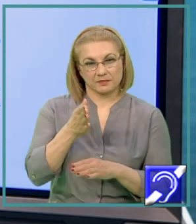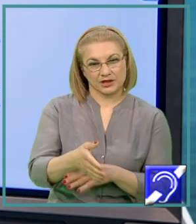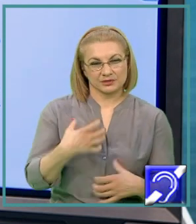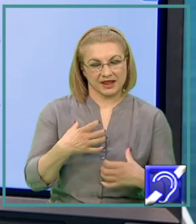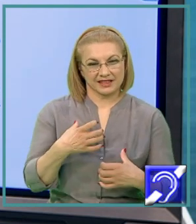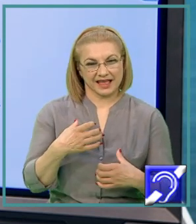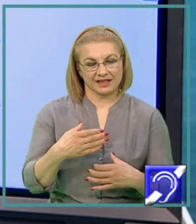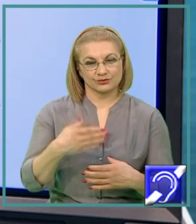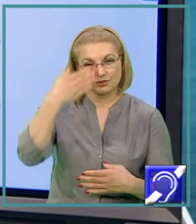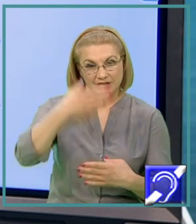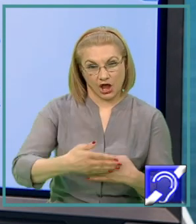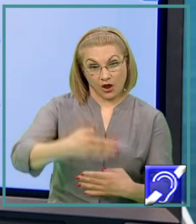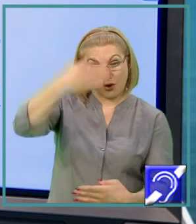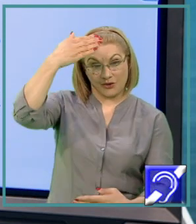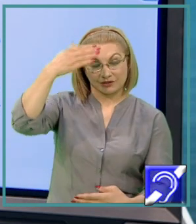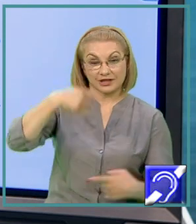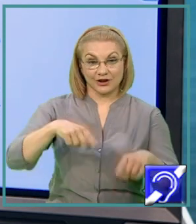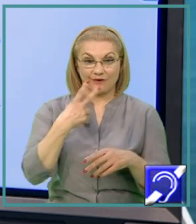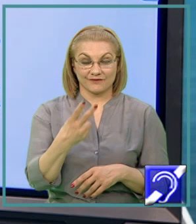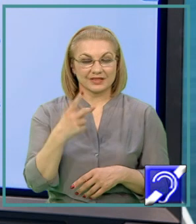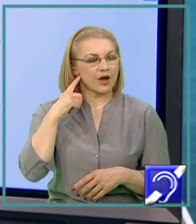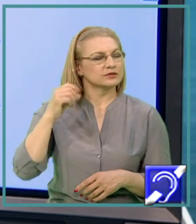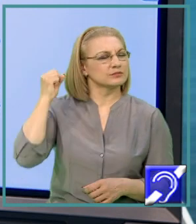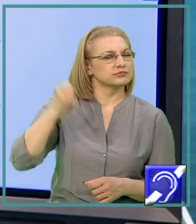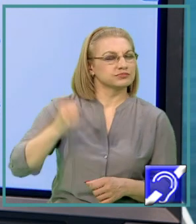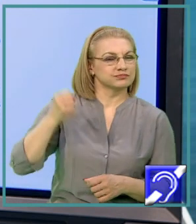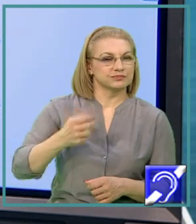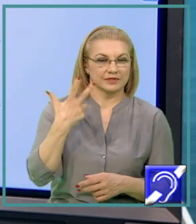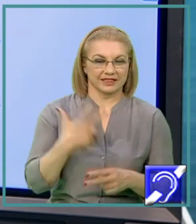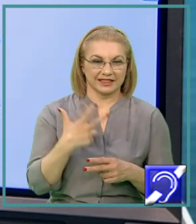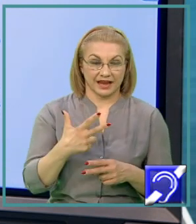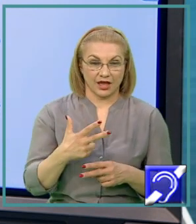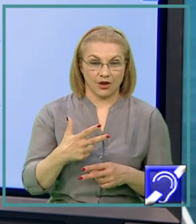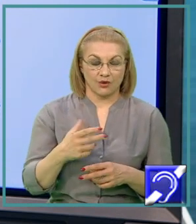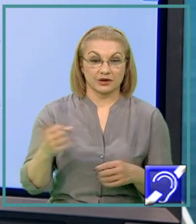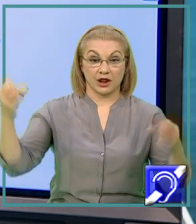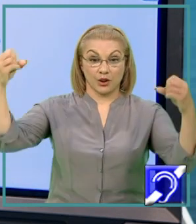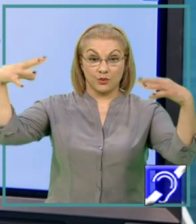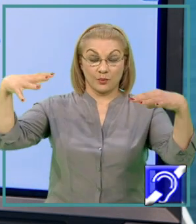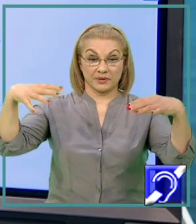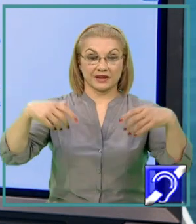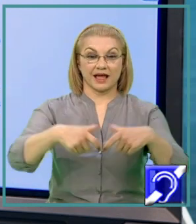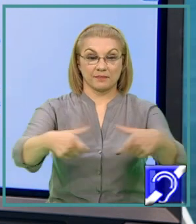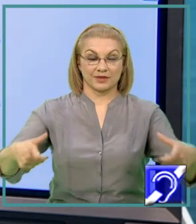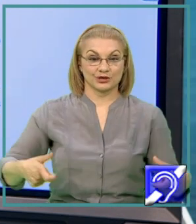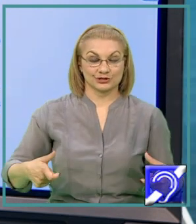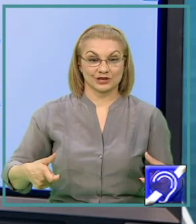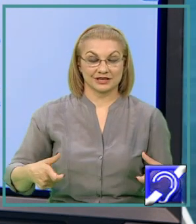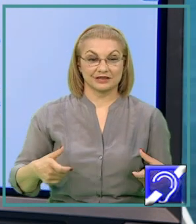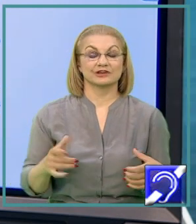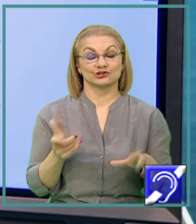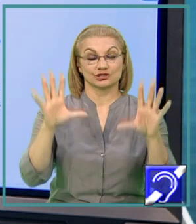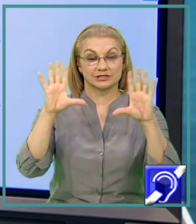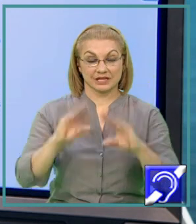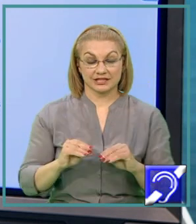ridică cortina sau după ce bate gongul de trei ori, se aprinde lumina pe scenă și se stinge